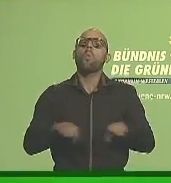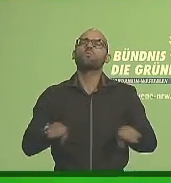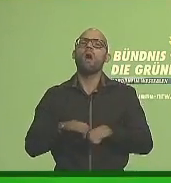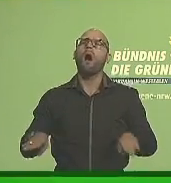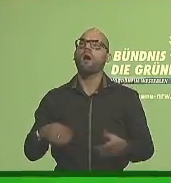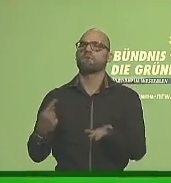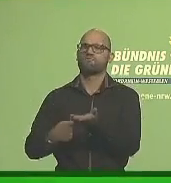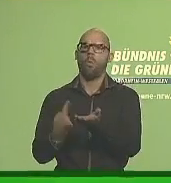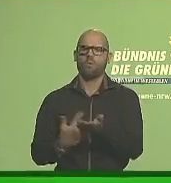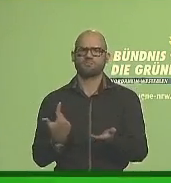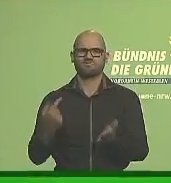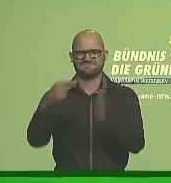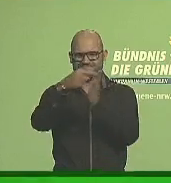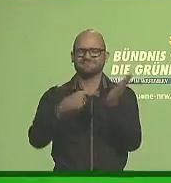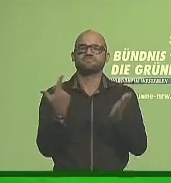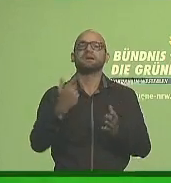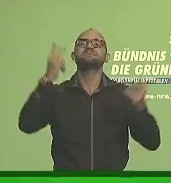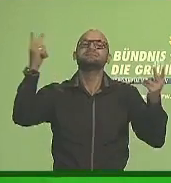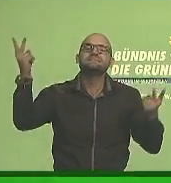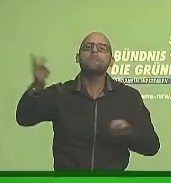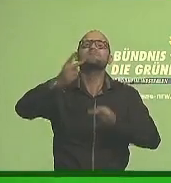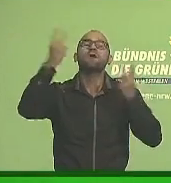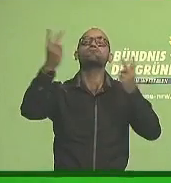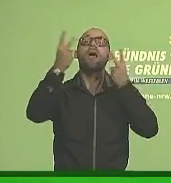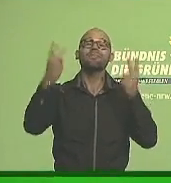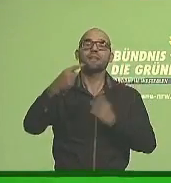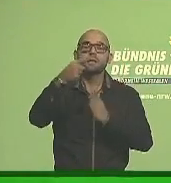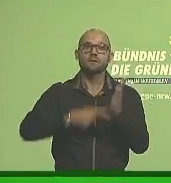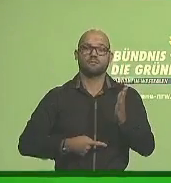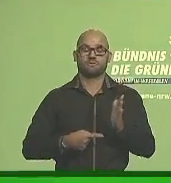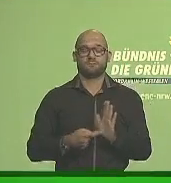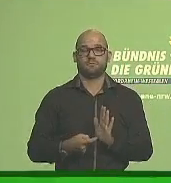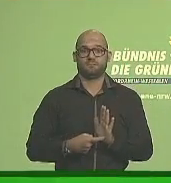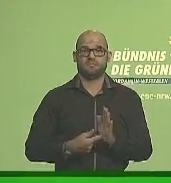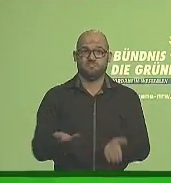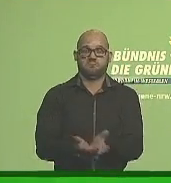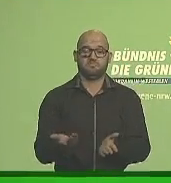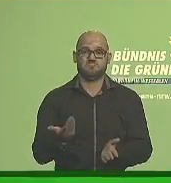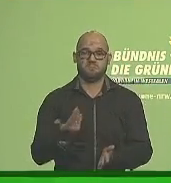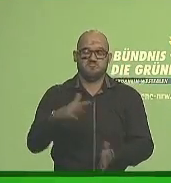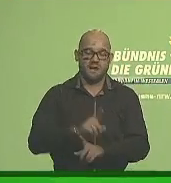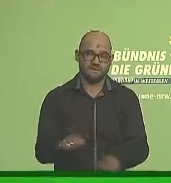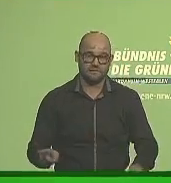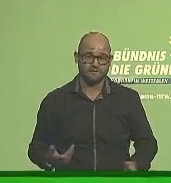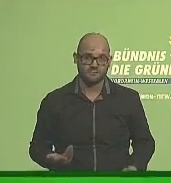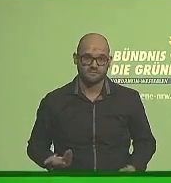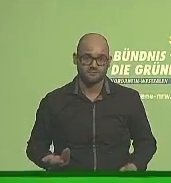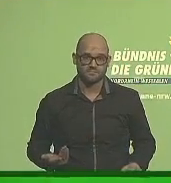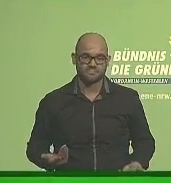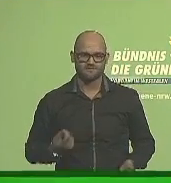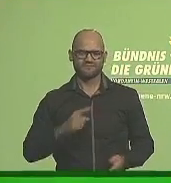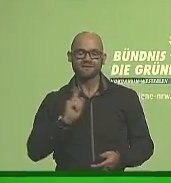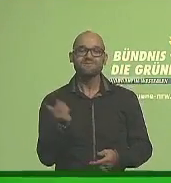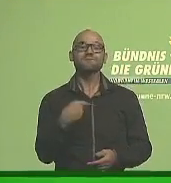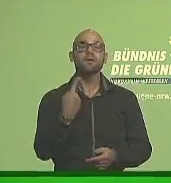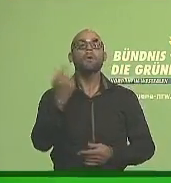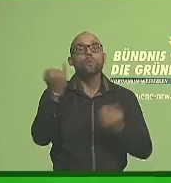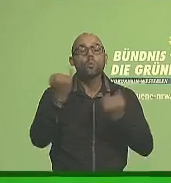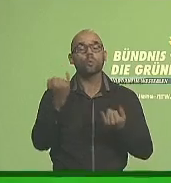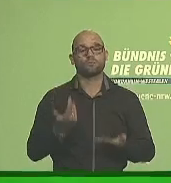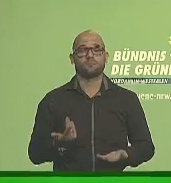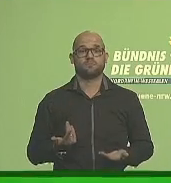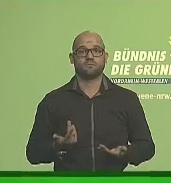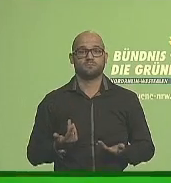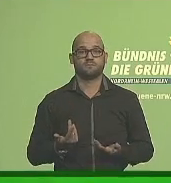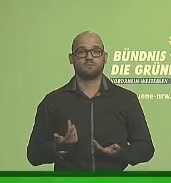unserem Selbstverständnis entspricht. Das, was wir uns selber schuldig sind. Wir sind die Grünen. Wir brauchen uns